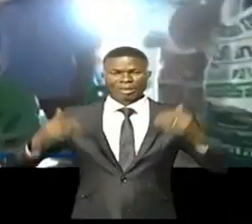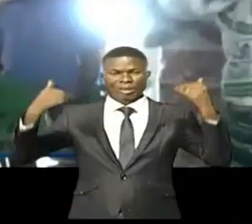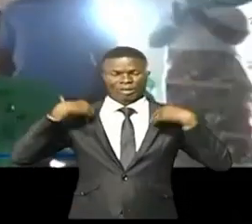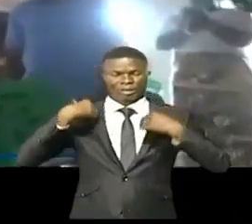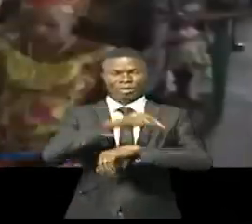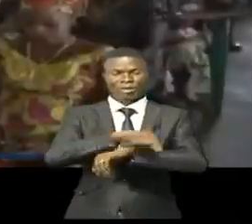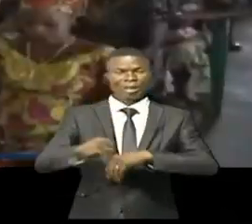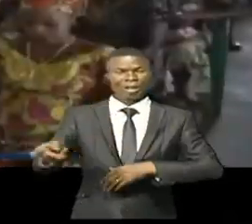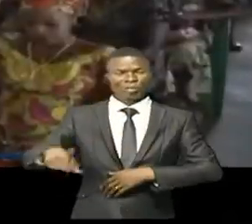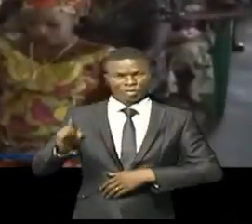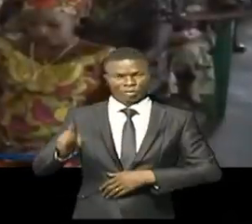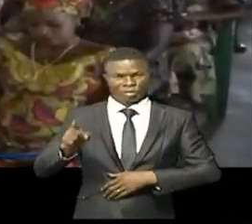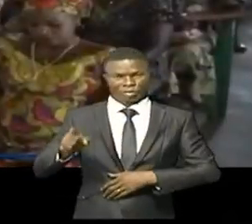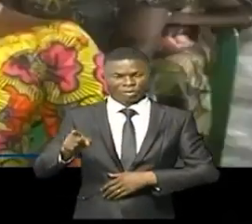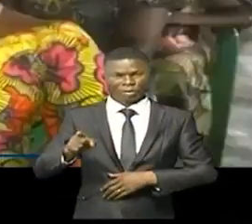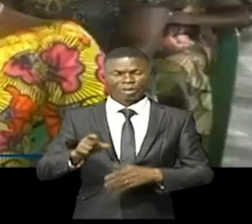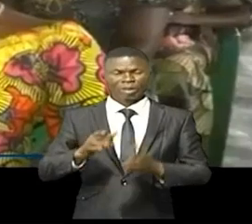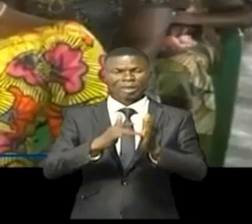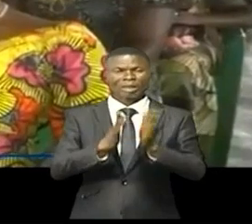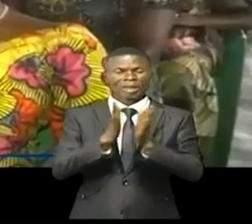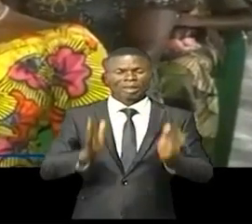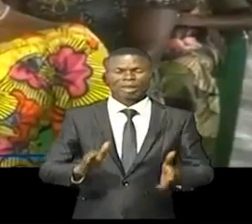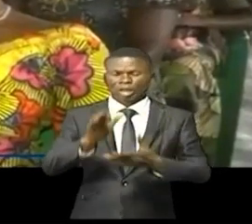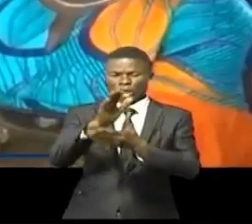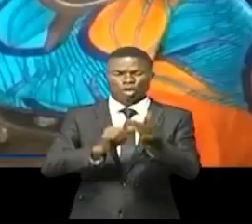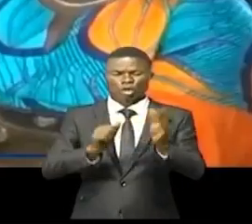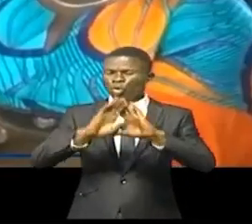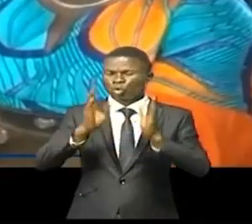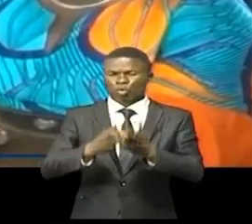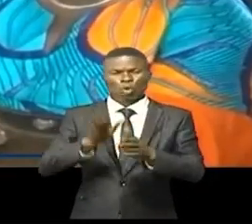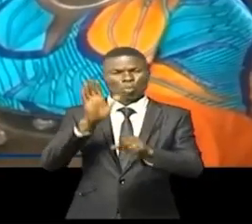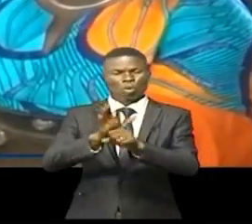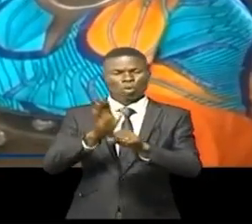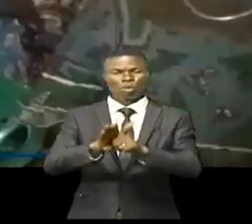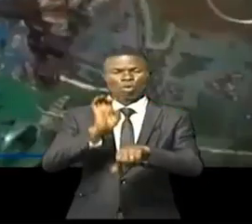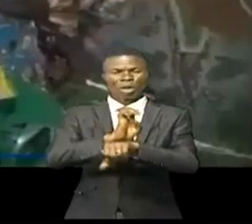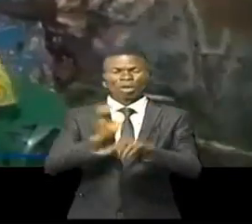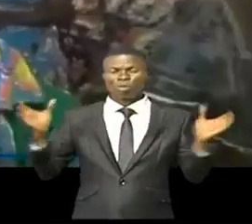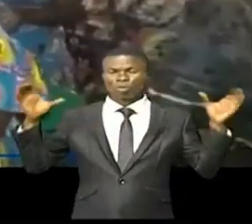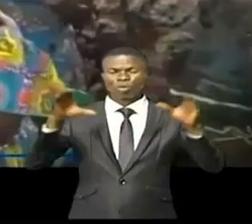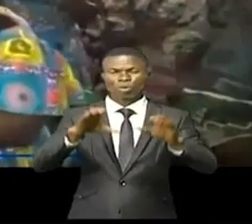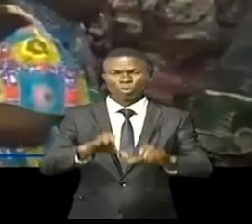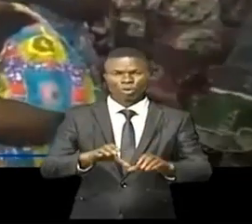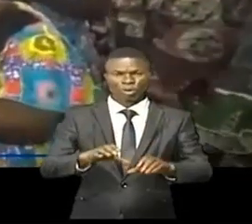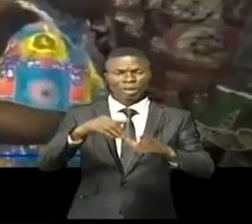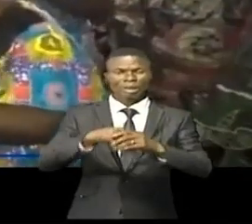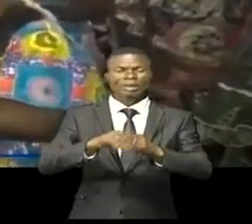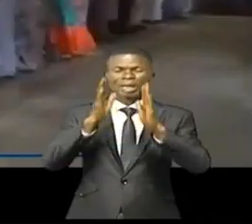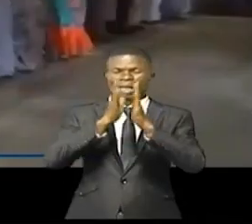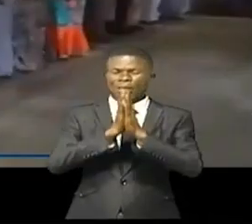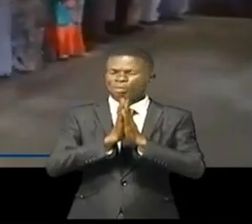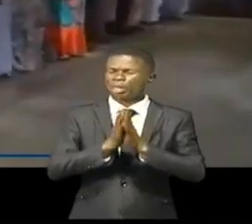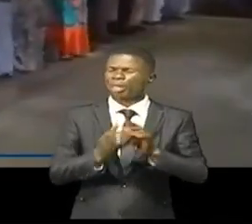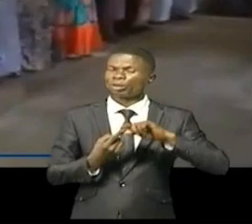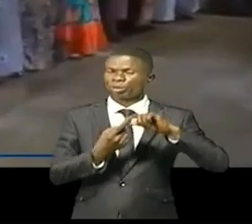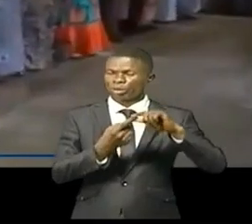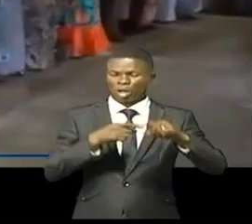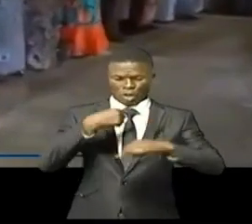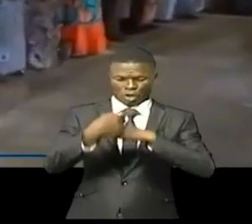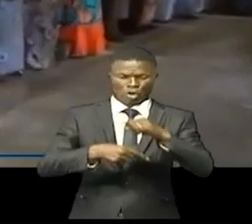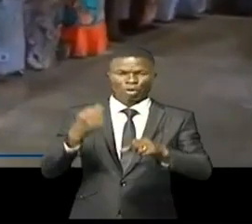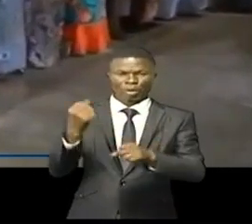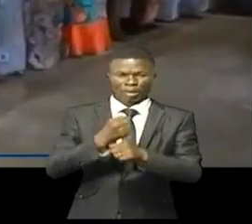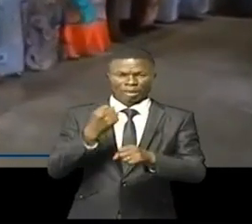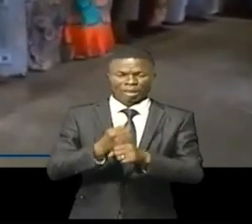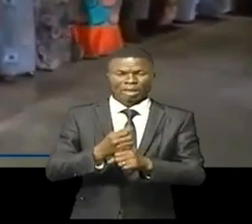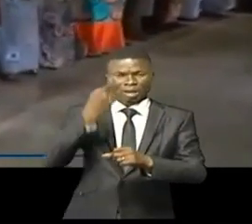la province, fidèles chrétiens et croyants des confessions religieuses confondues, s'y retrouvent dans ces cultes commémorant les débuts des activités